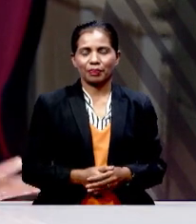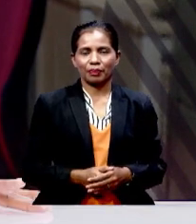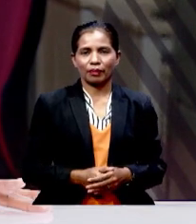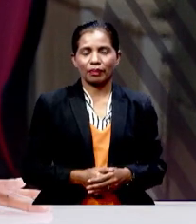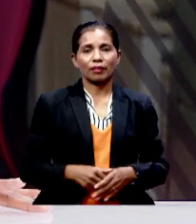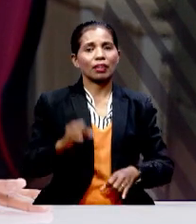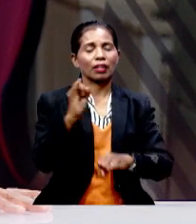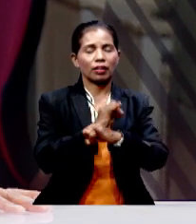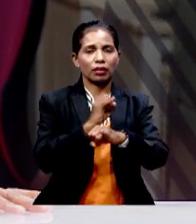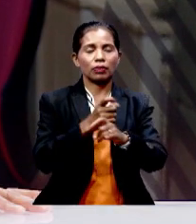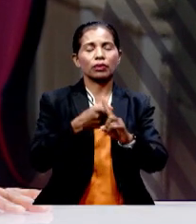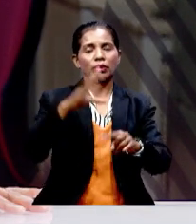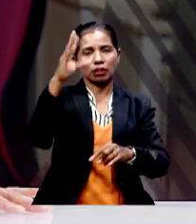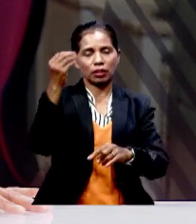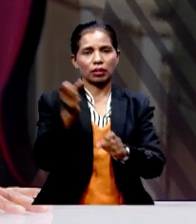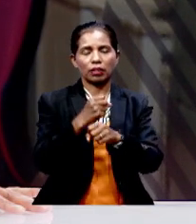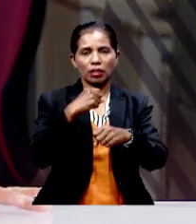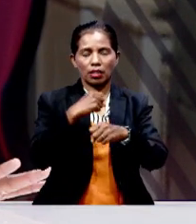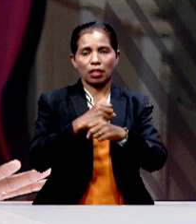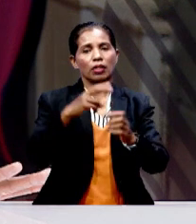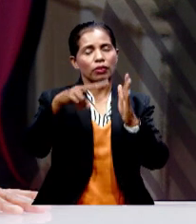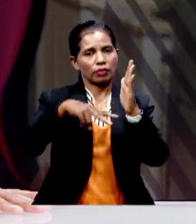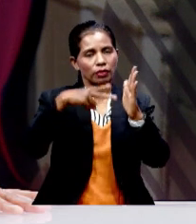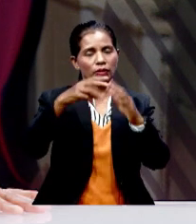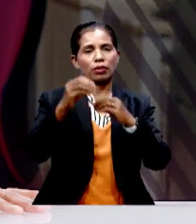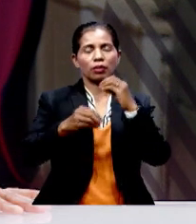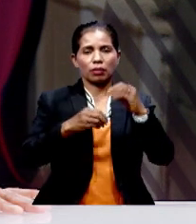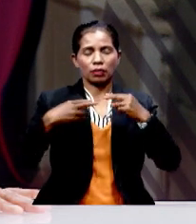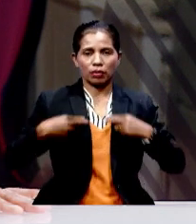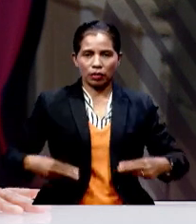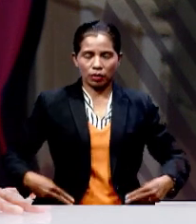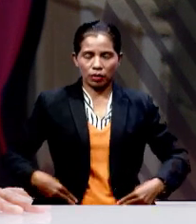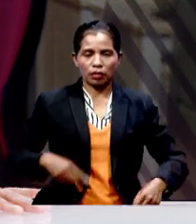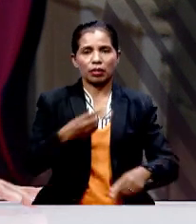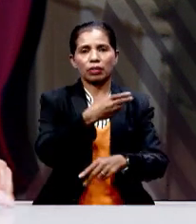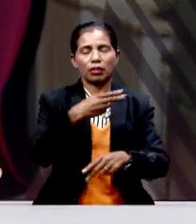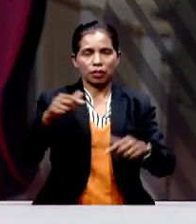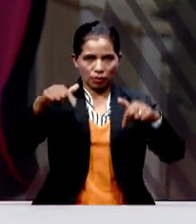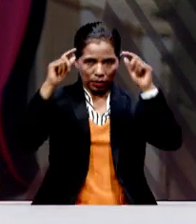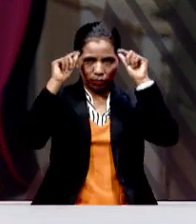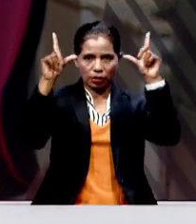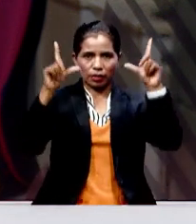Industri filme khusus Jakarta se hala produção filmagem com a ba humanidade na ocupação Indonésia e Timor-Leste.